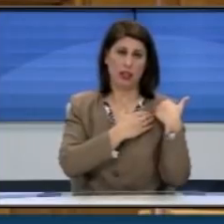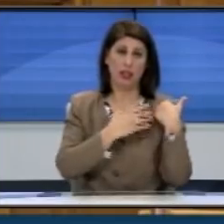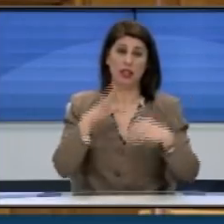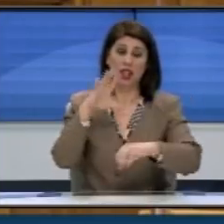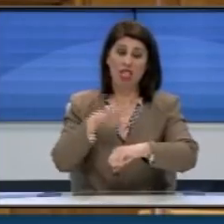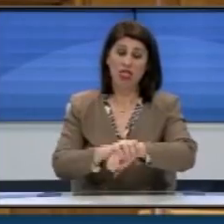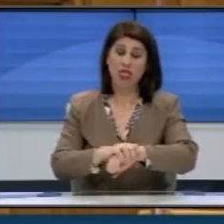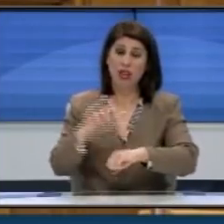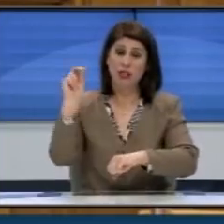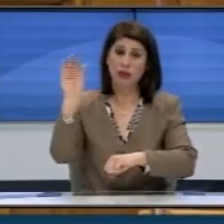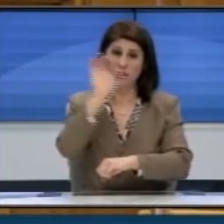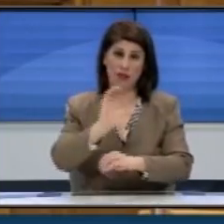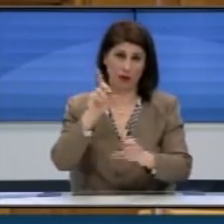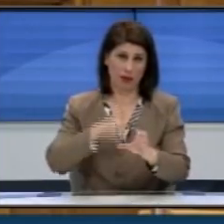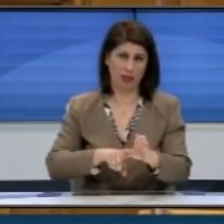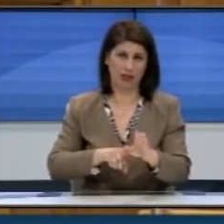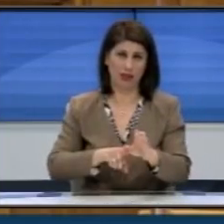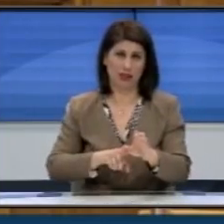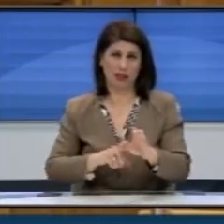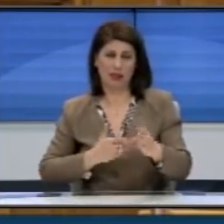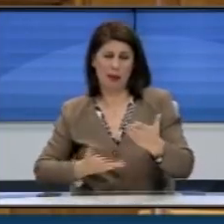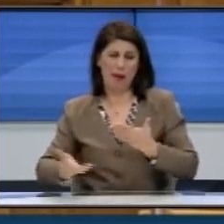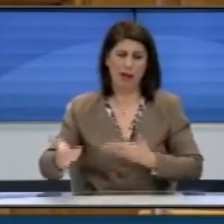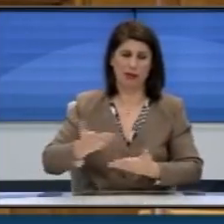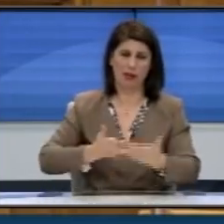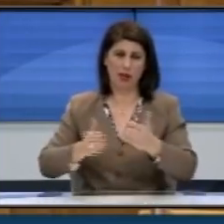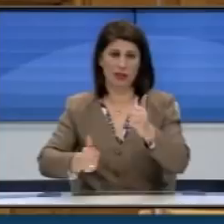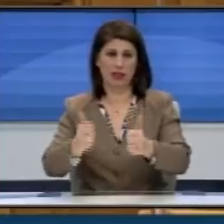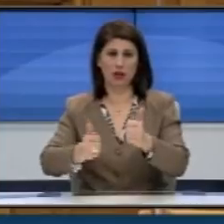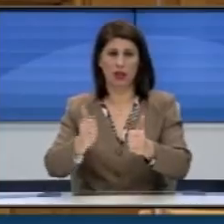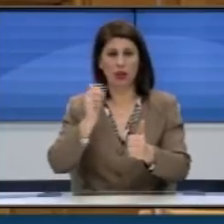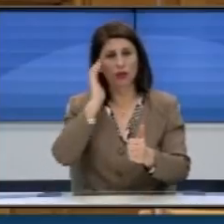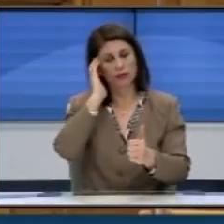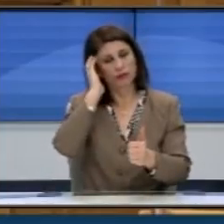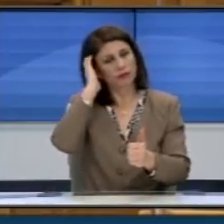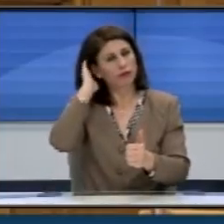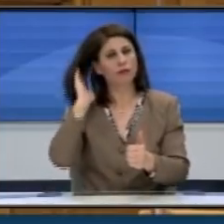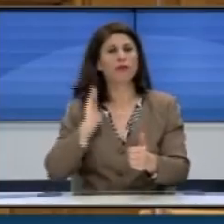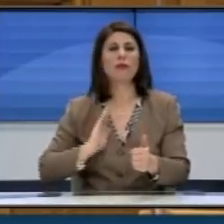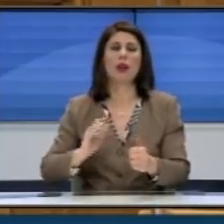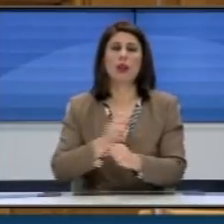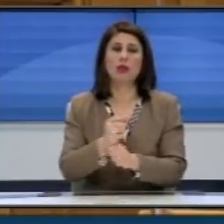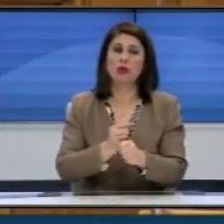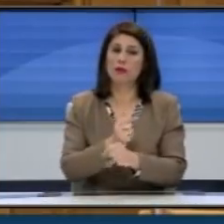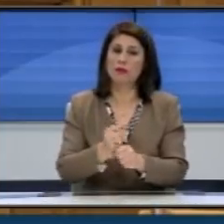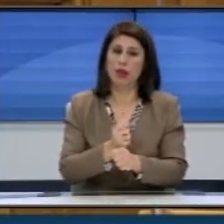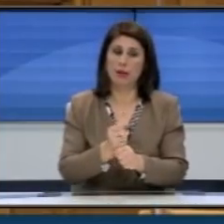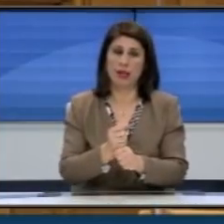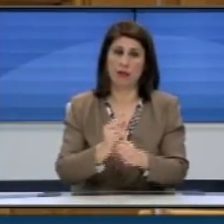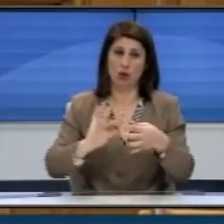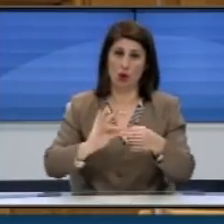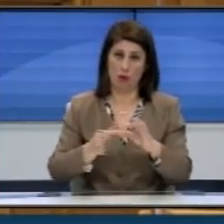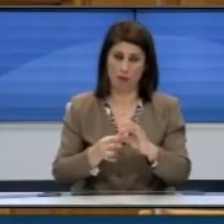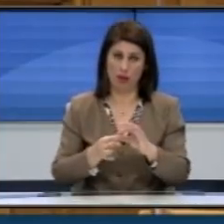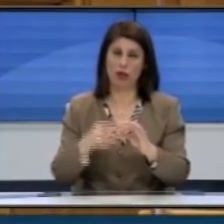δεσμεύσεις της Ευρωπαϊκής Ένωσης, στα παζάρια και στους ανταγωνισμούς ανάμεσα στους φαρμακευτικούς ομίλους και